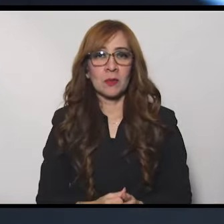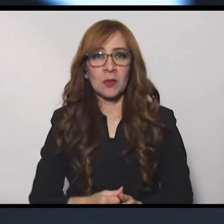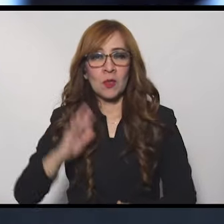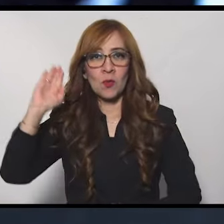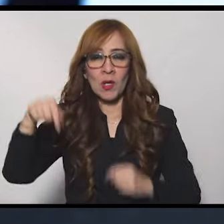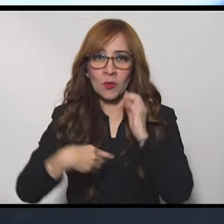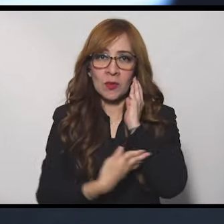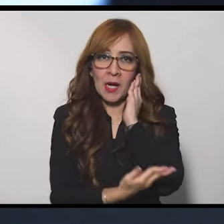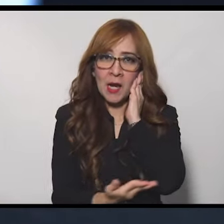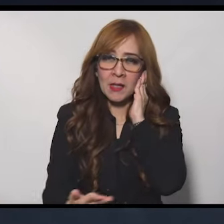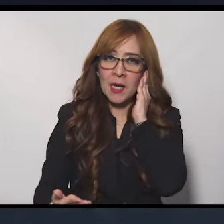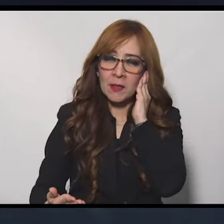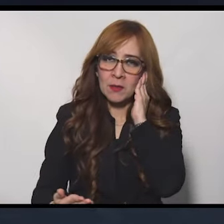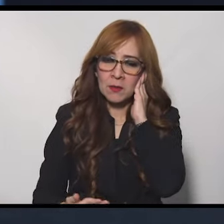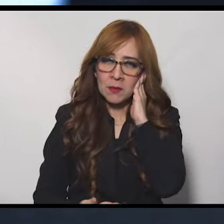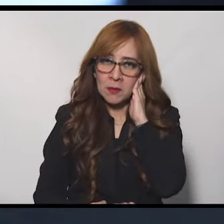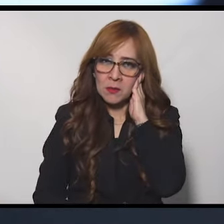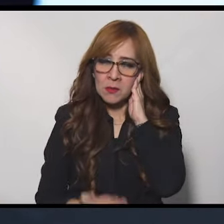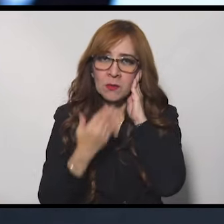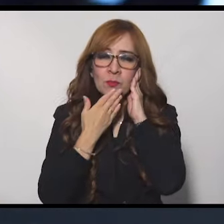When you have a brokenness,